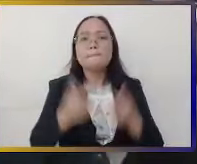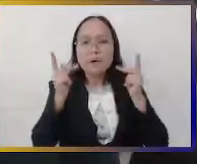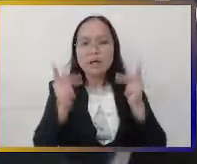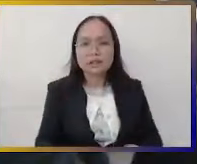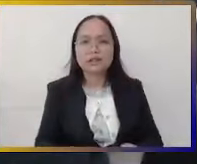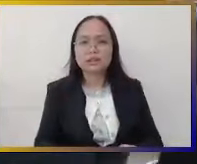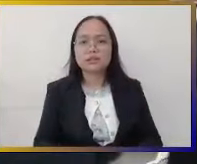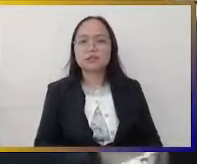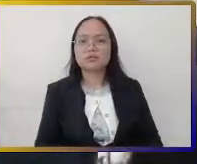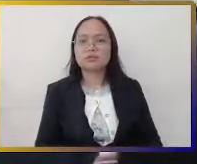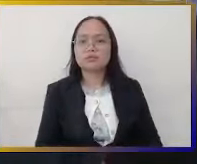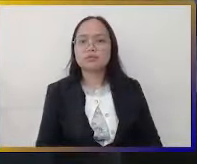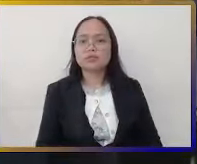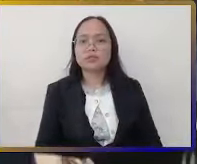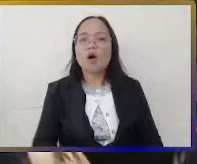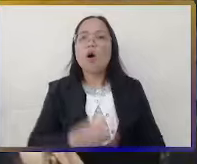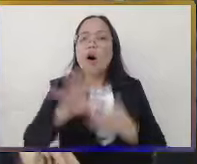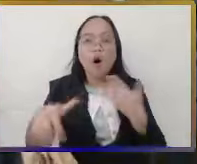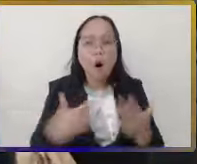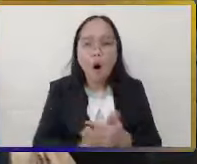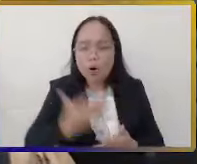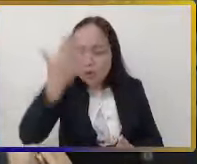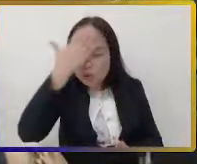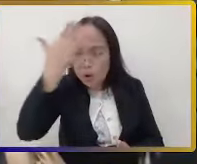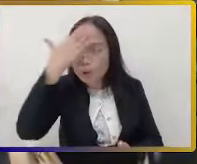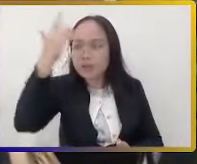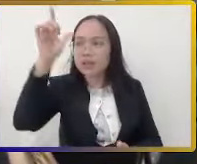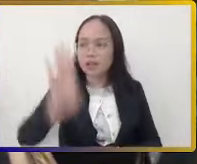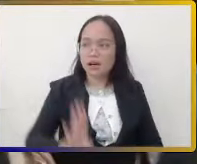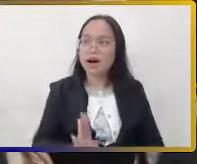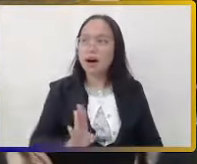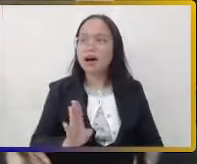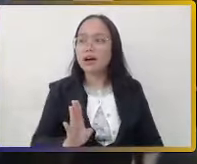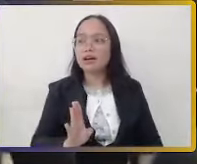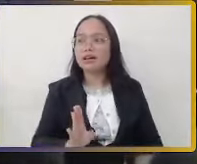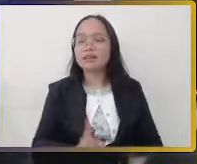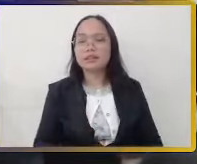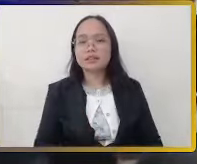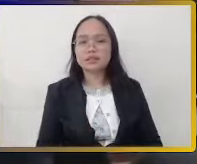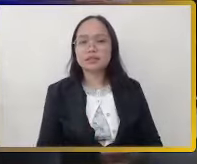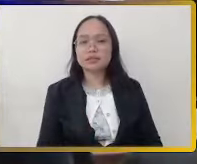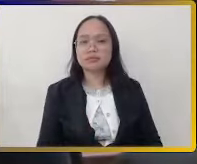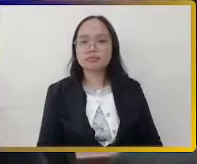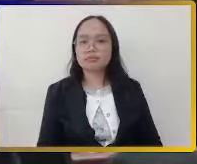omnipresent, all-knowing God.